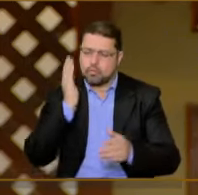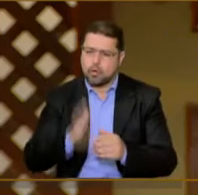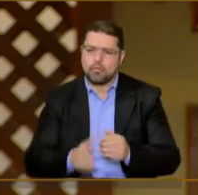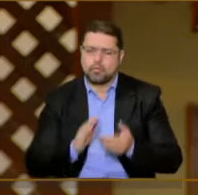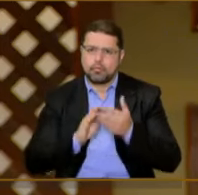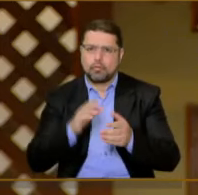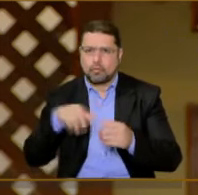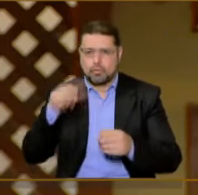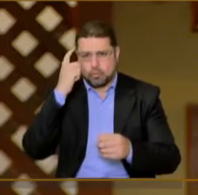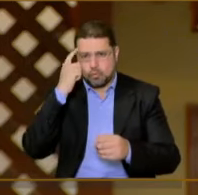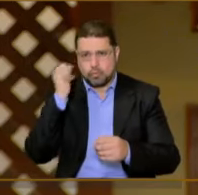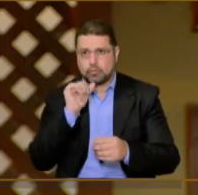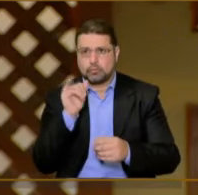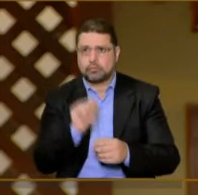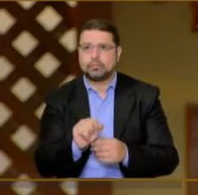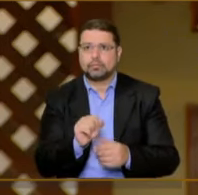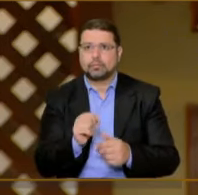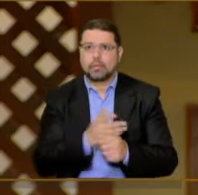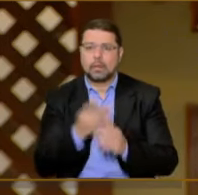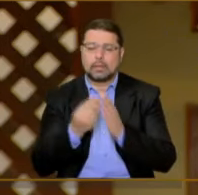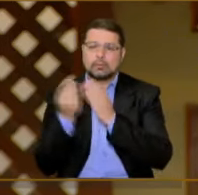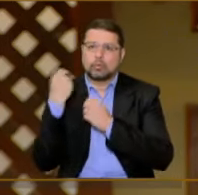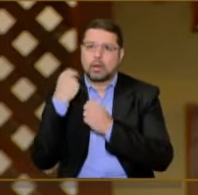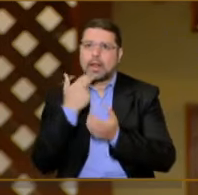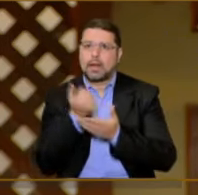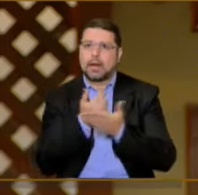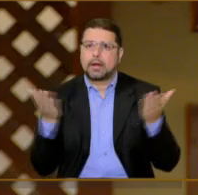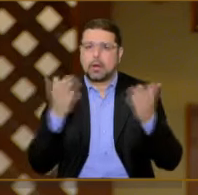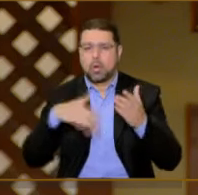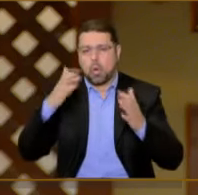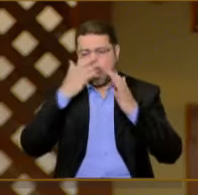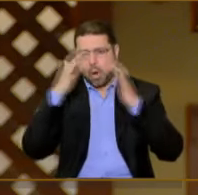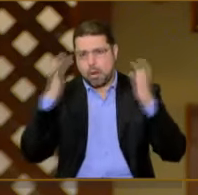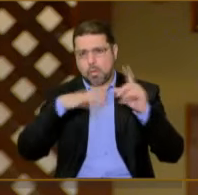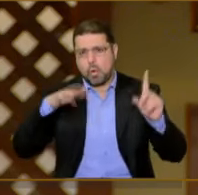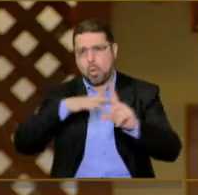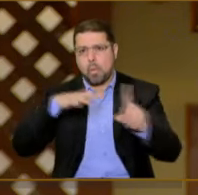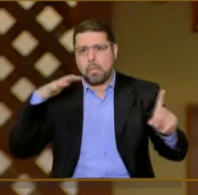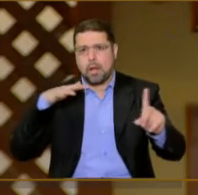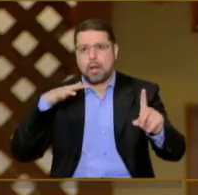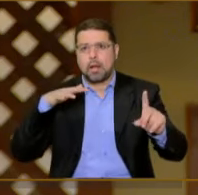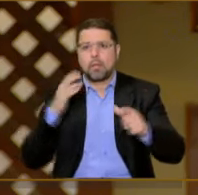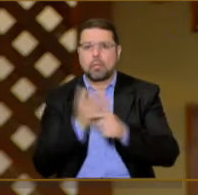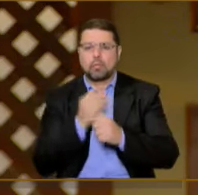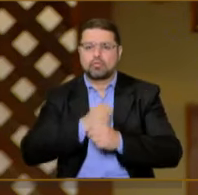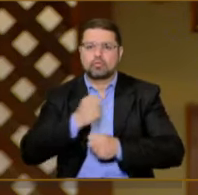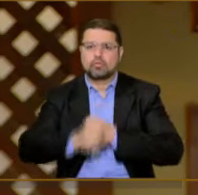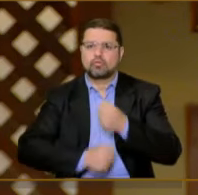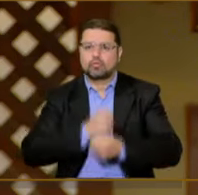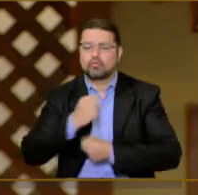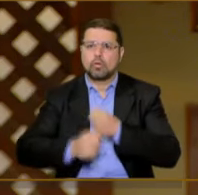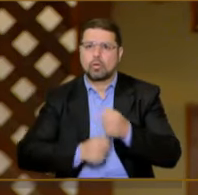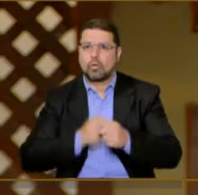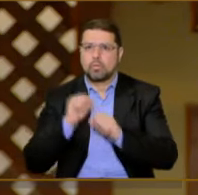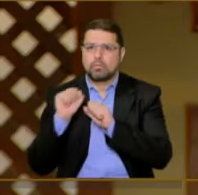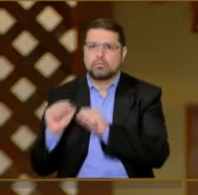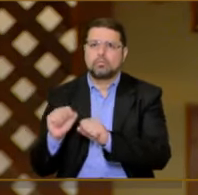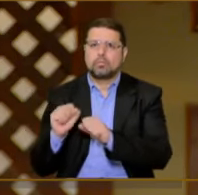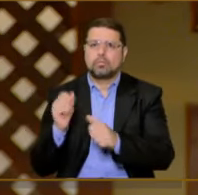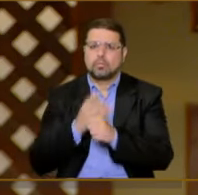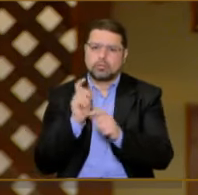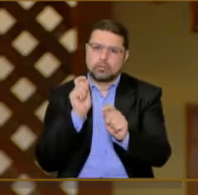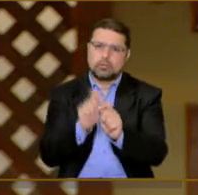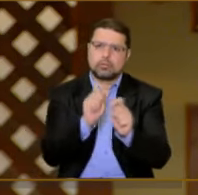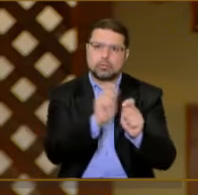يتصوروا عقل يعني جزى الله كل علماء الامه خير ان هم بيقوموا بدور يعني